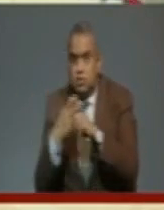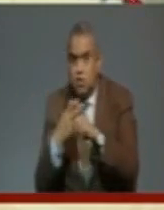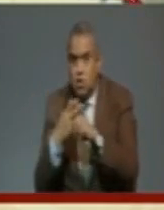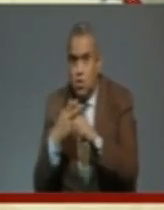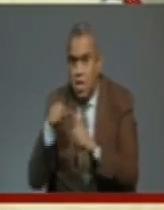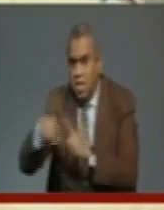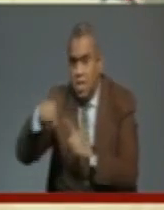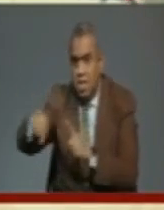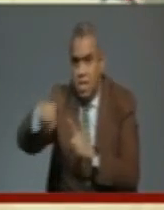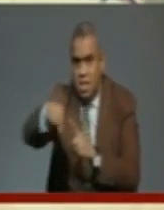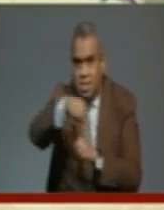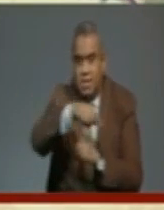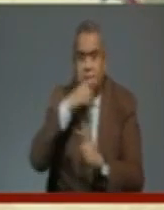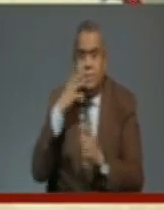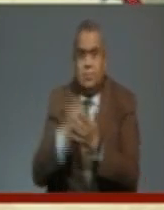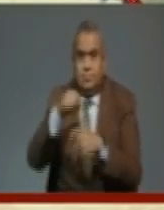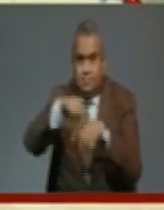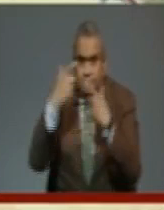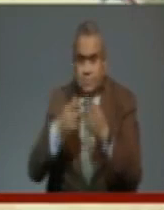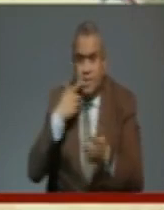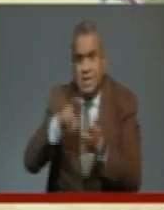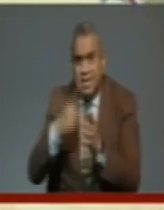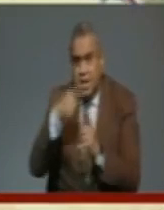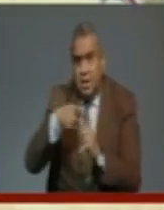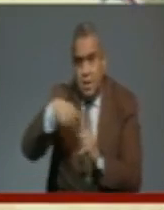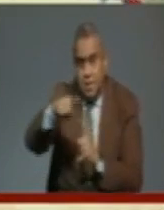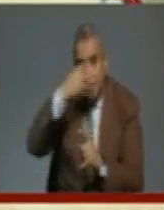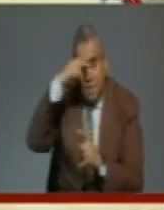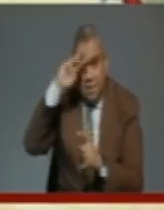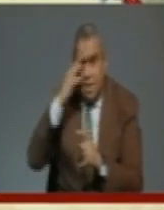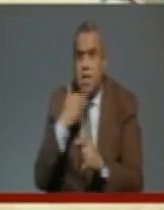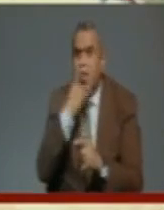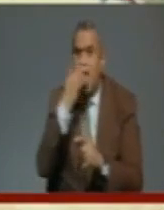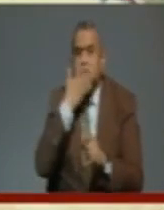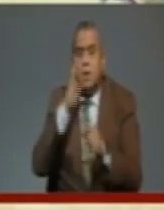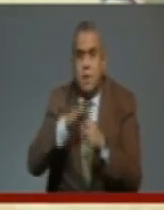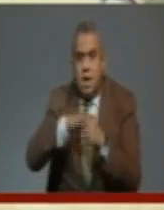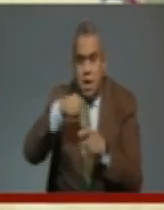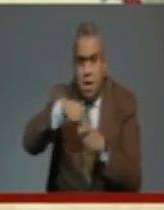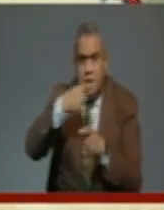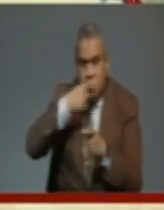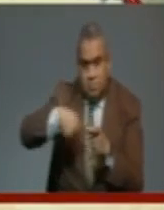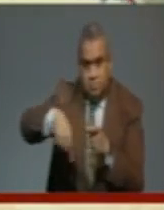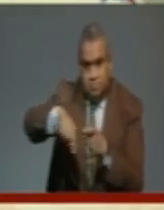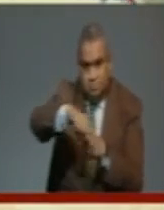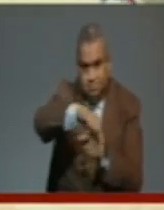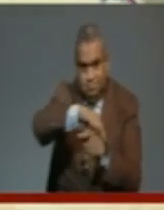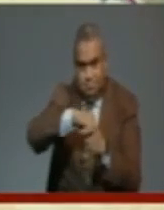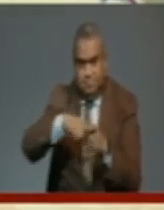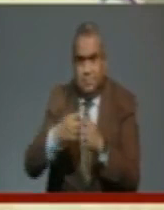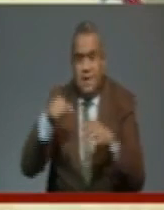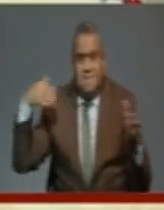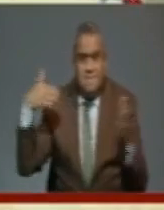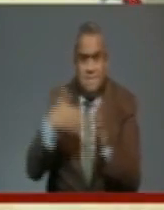وخط آخر إلى بلبيس ليصل مع شبكة الجمهورية شبكة سكة حرية عشان يصل إلى ميناء